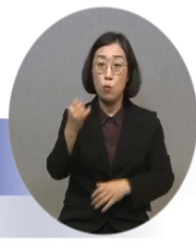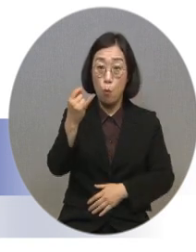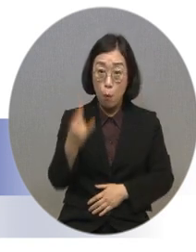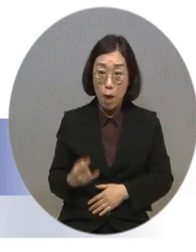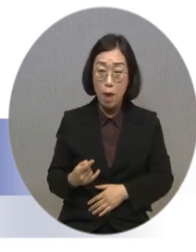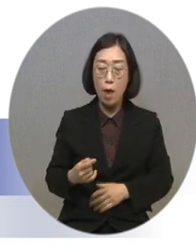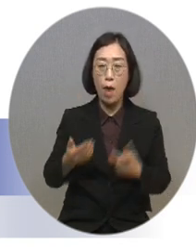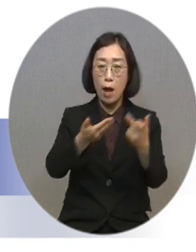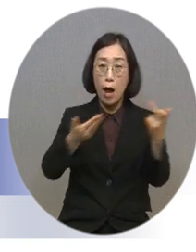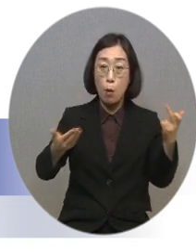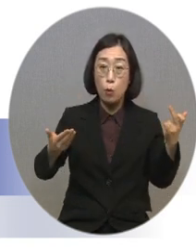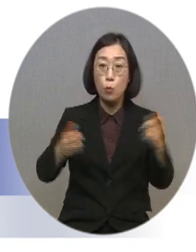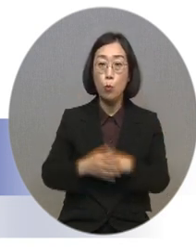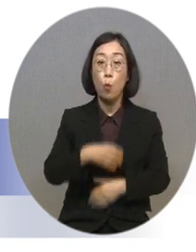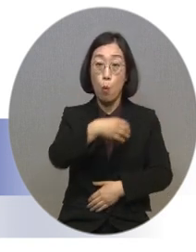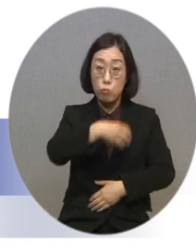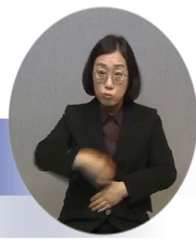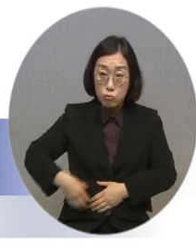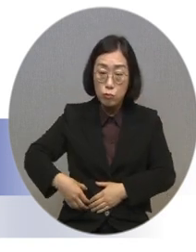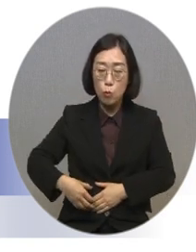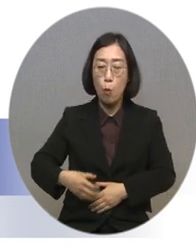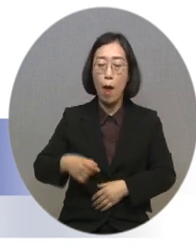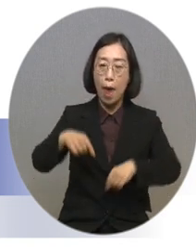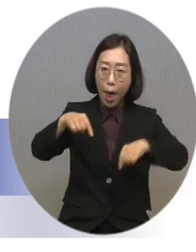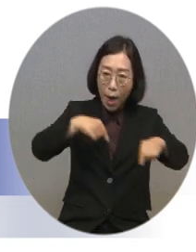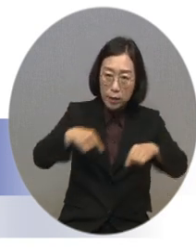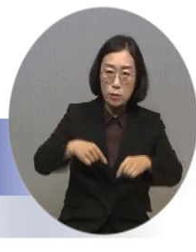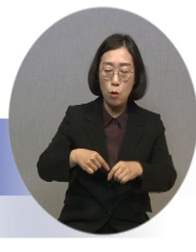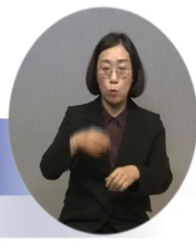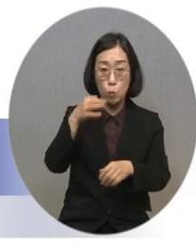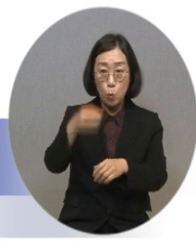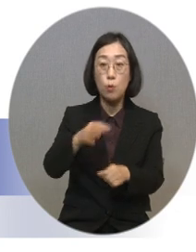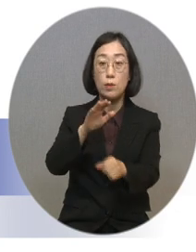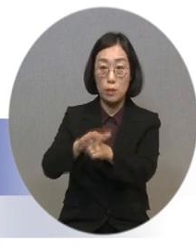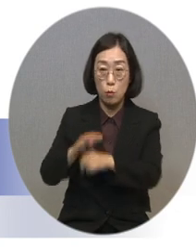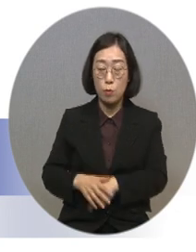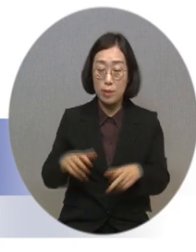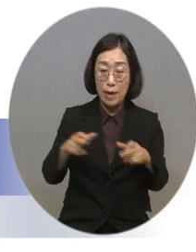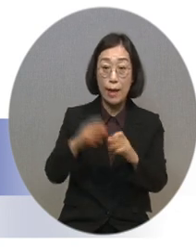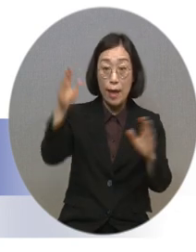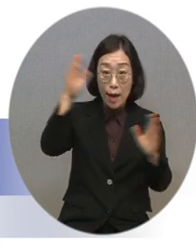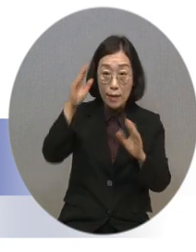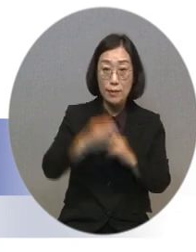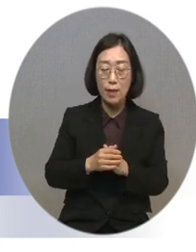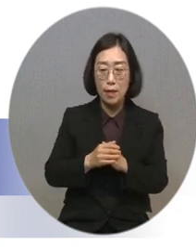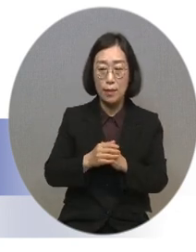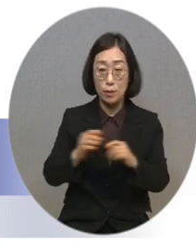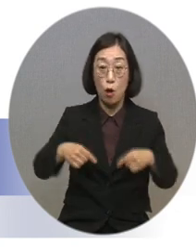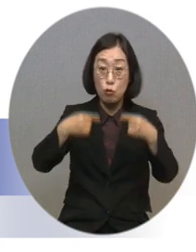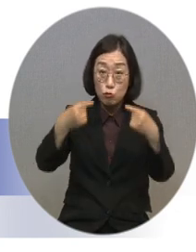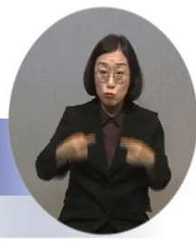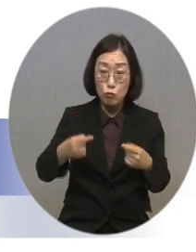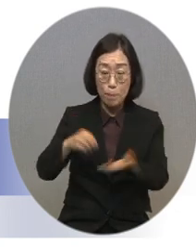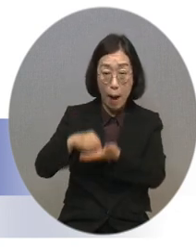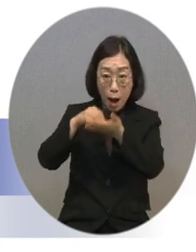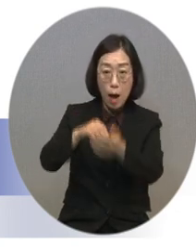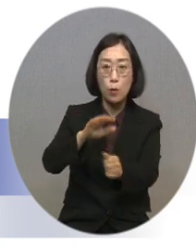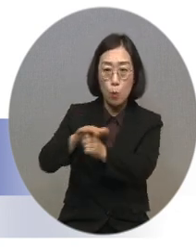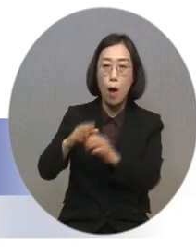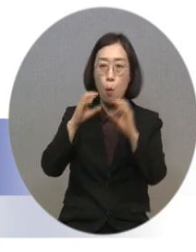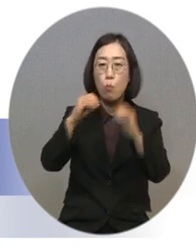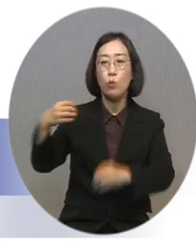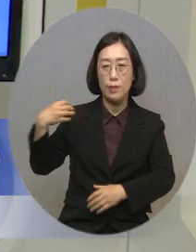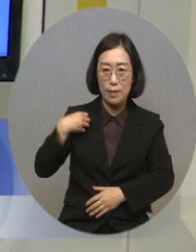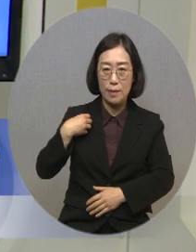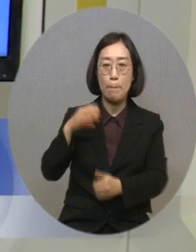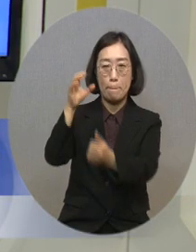강원도와 의회는 행정 재정적 지원을 교육청은 장애학생 선수들의 대회 참가 지원과 홍보를 맡게